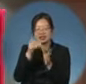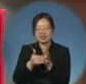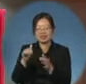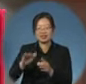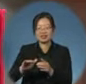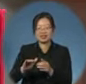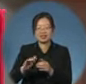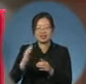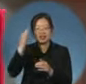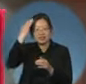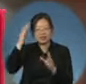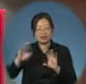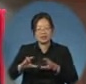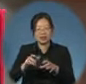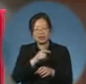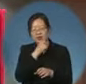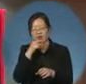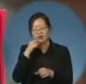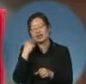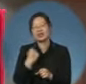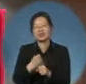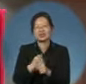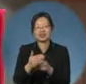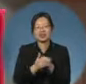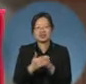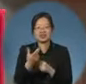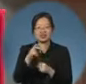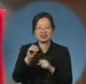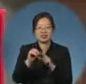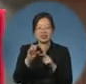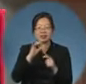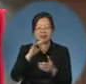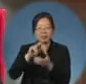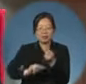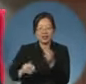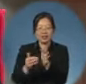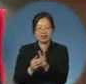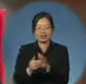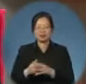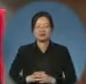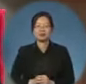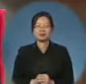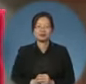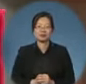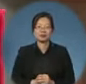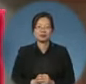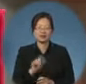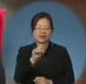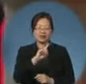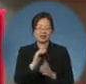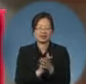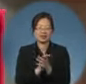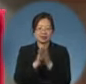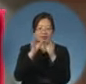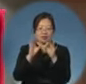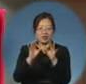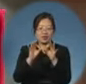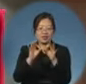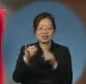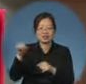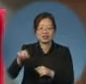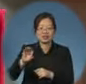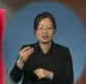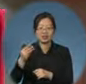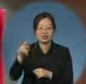김밥을 아주 맛있게 해서 70만 었지만 팔부분 하는 거예요 어떤 친구들은 여기 뭐 인력과 같은거